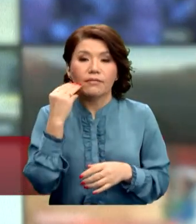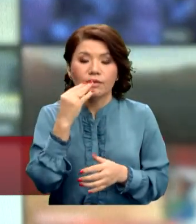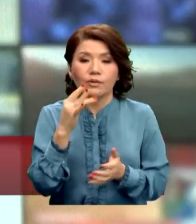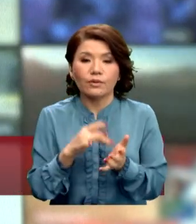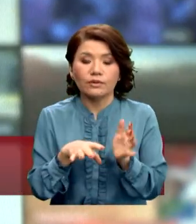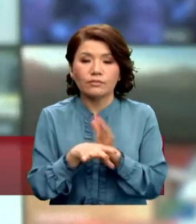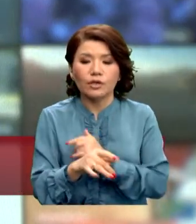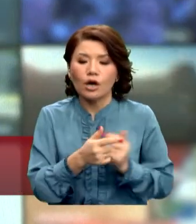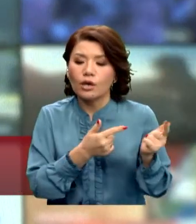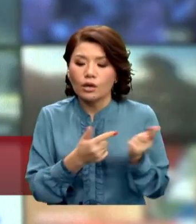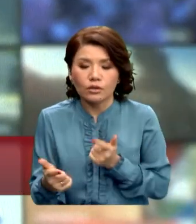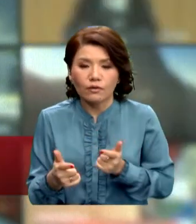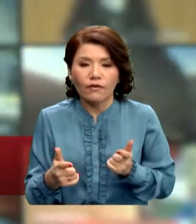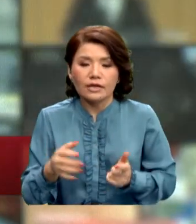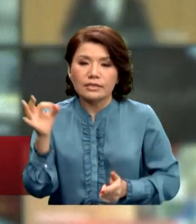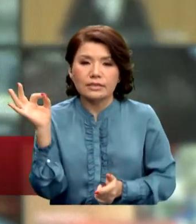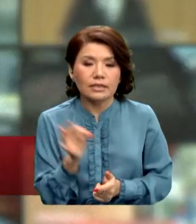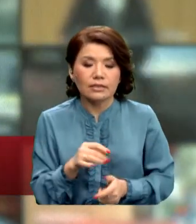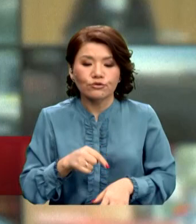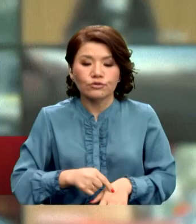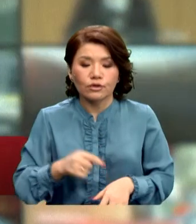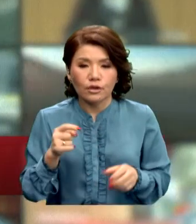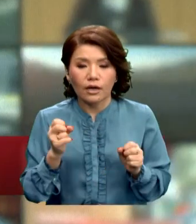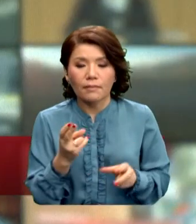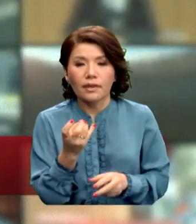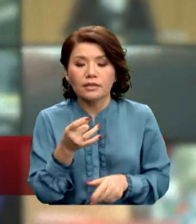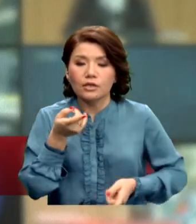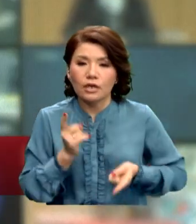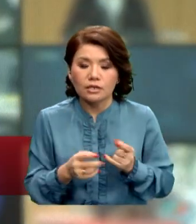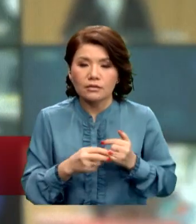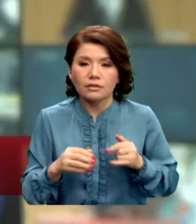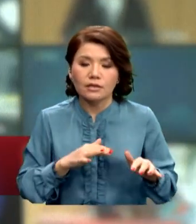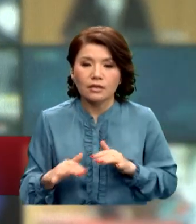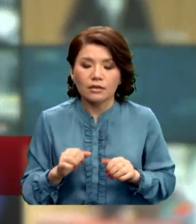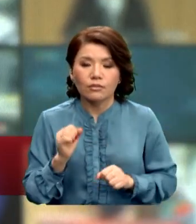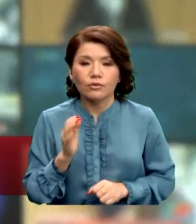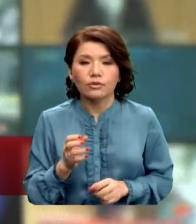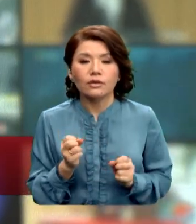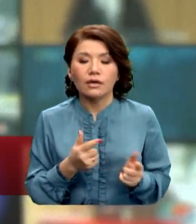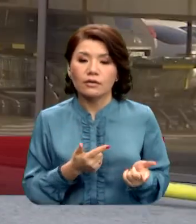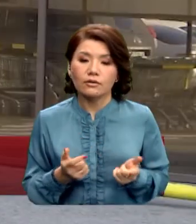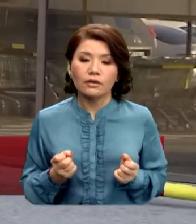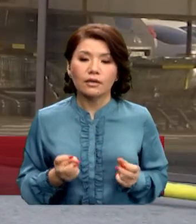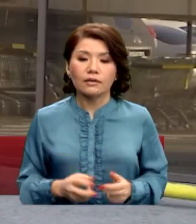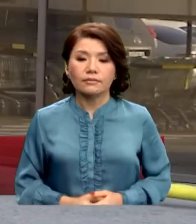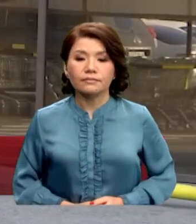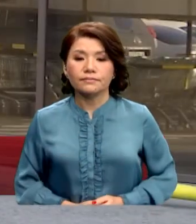узнавали, насколько готовы службы экстренного реагирования к потенциальным реальным землетрясениям.